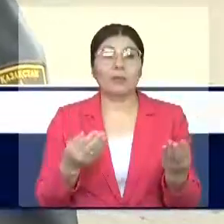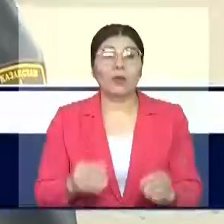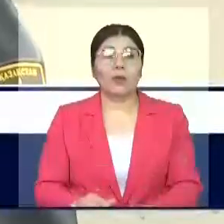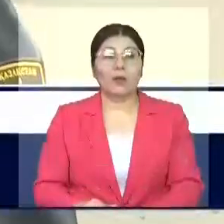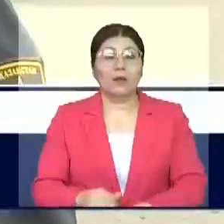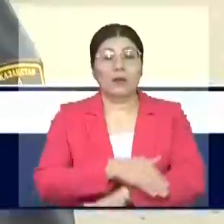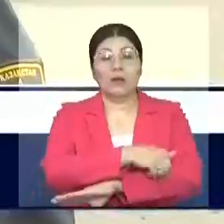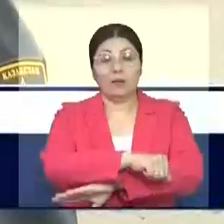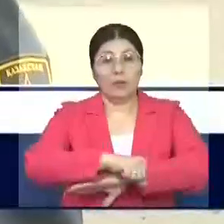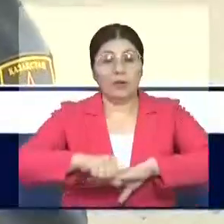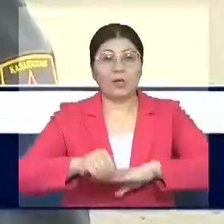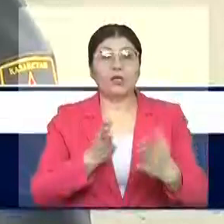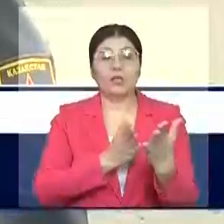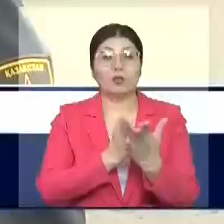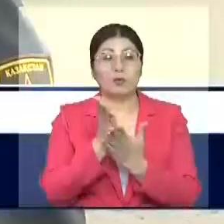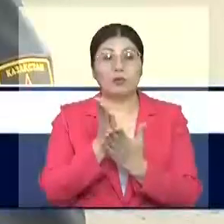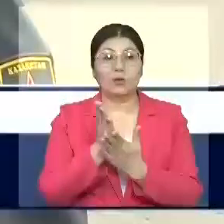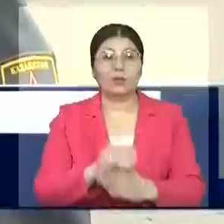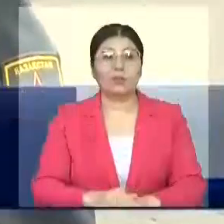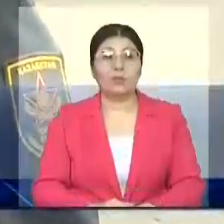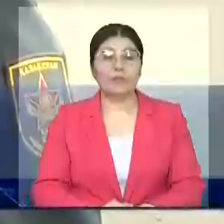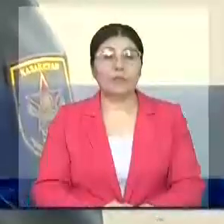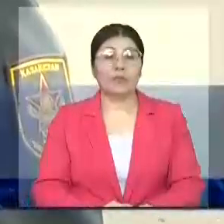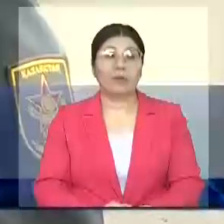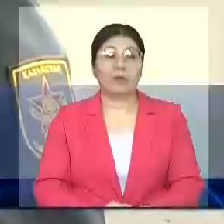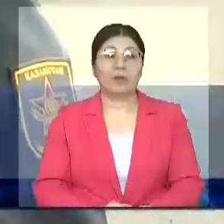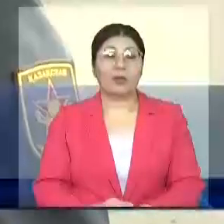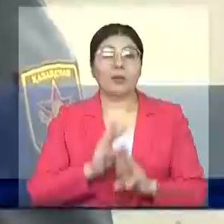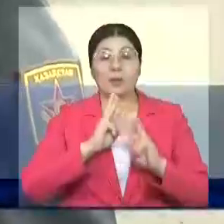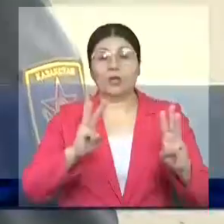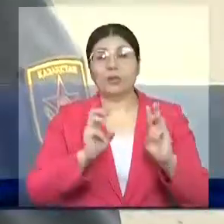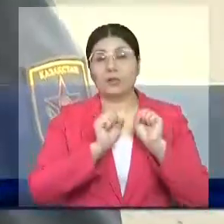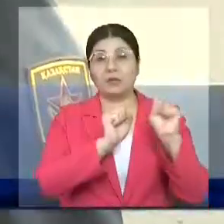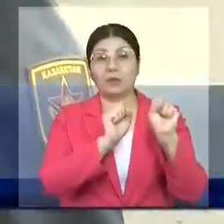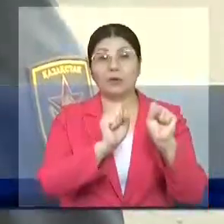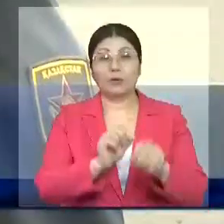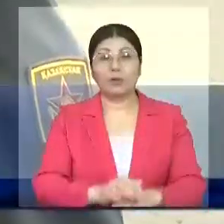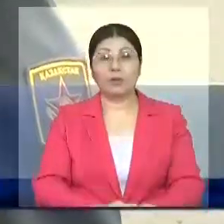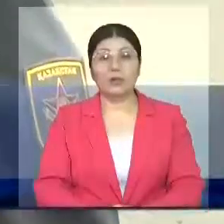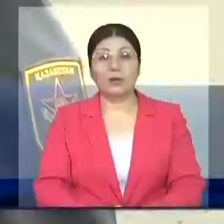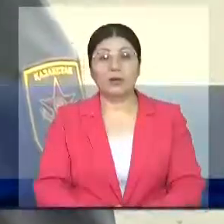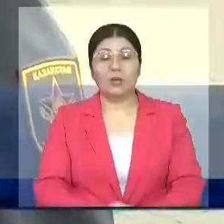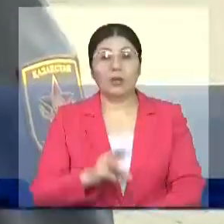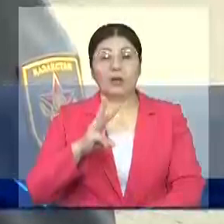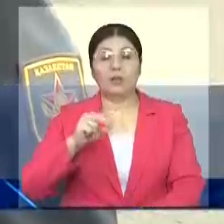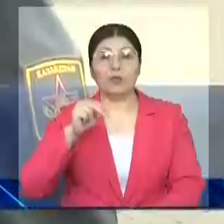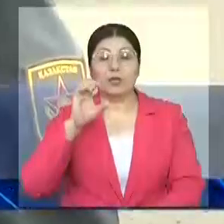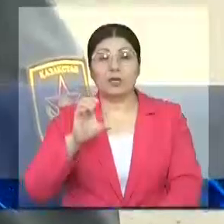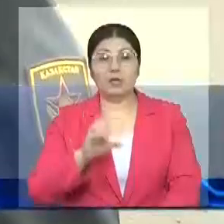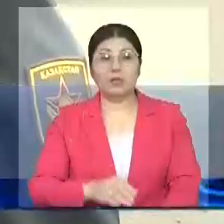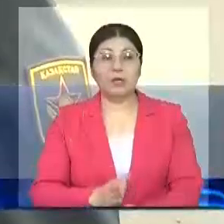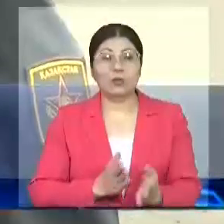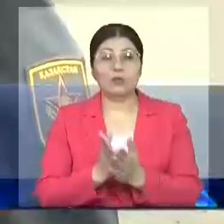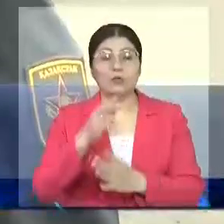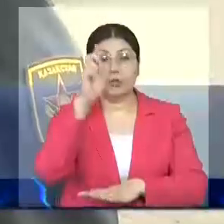безопасности далее Вооружённых сил республики Казахстан Министерство обороны ряды МЧС служба